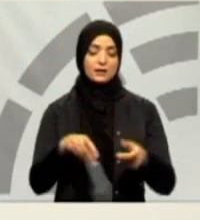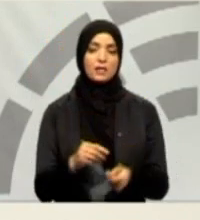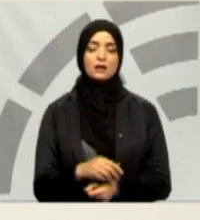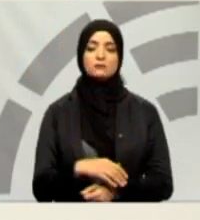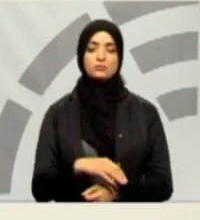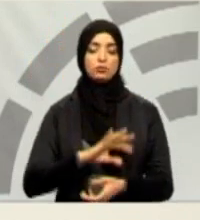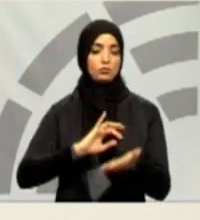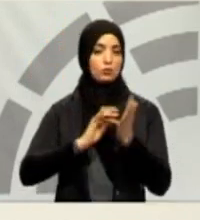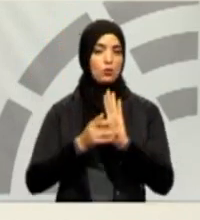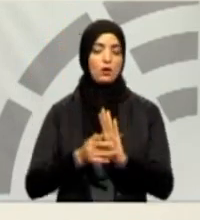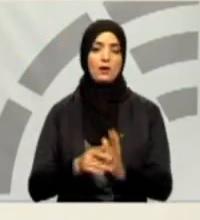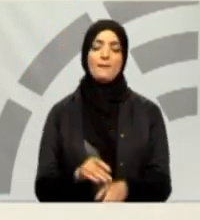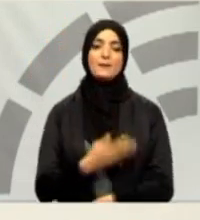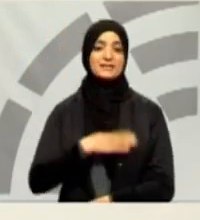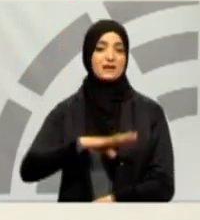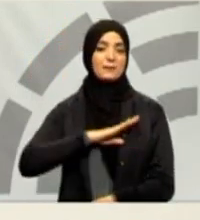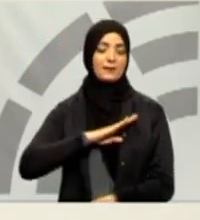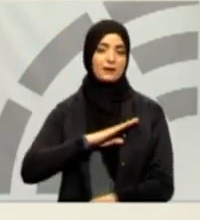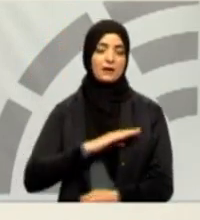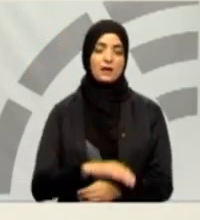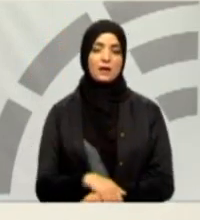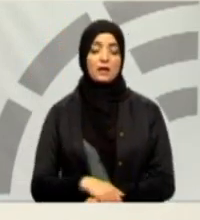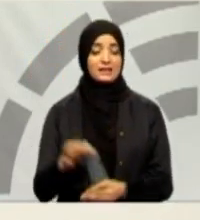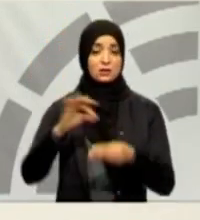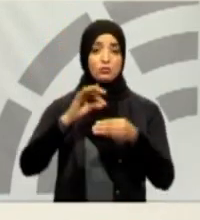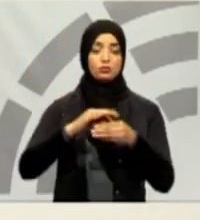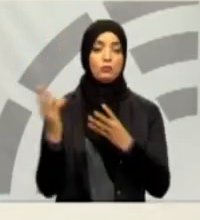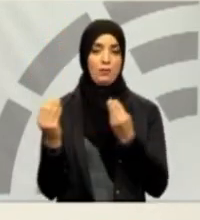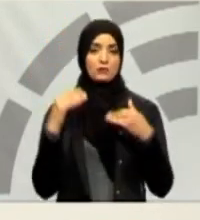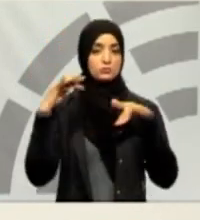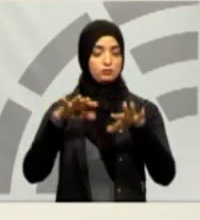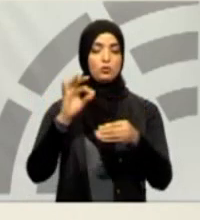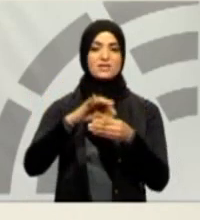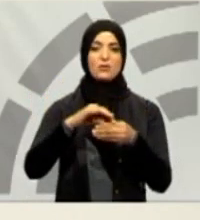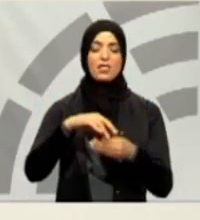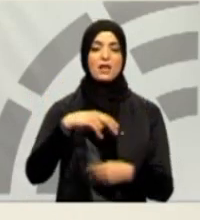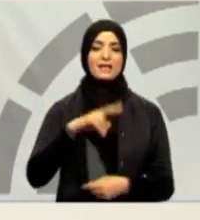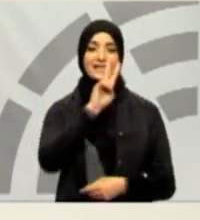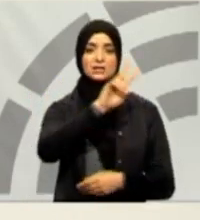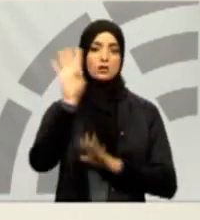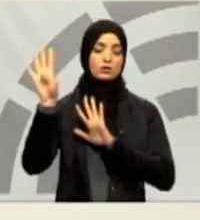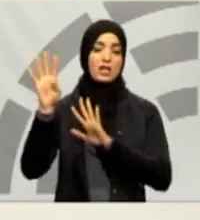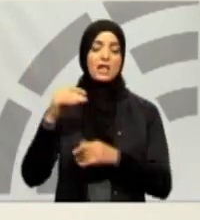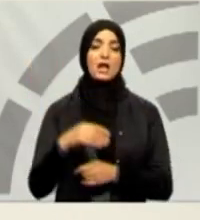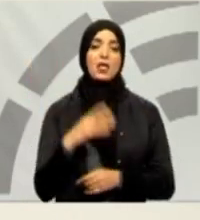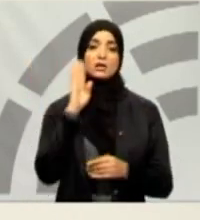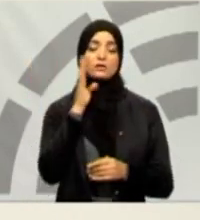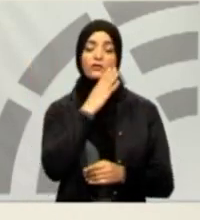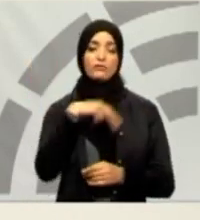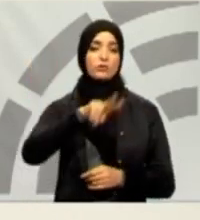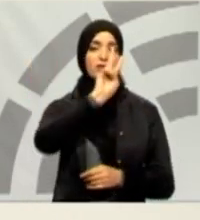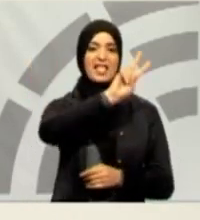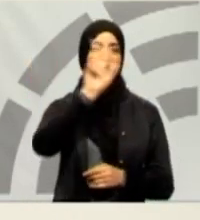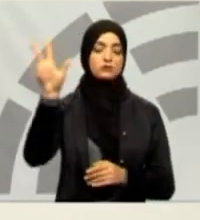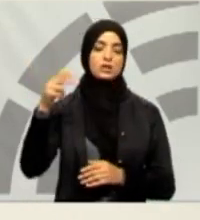الصامدين ادعوكم الى التصويت بكثافه نهار 29 جانفي 2023 لمرشح دائرتكم